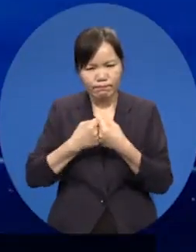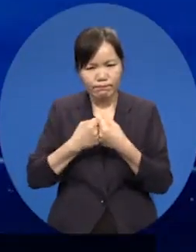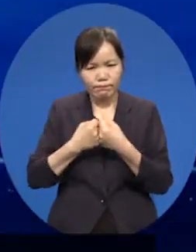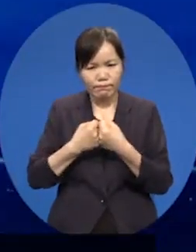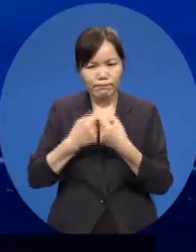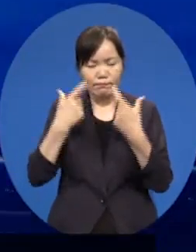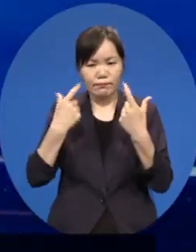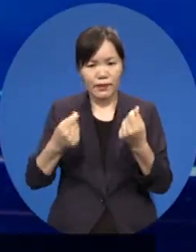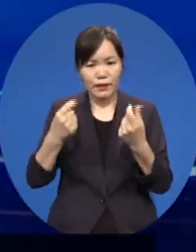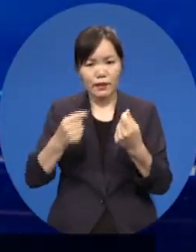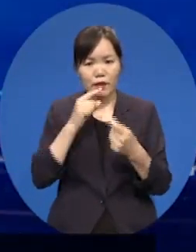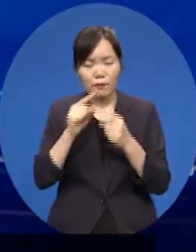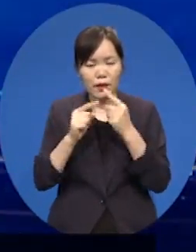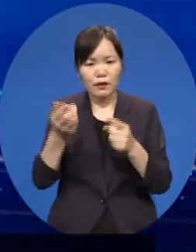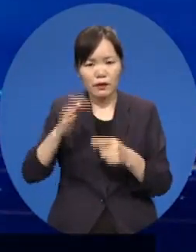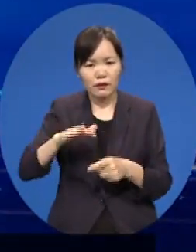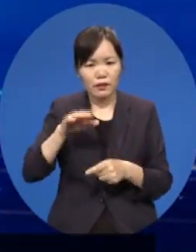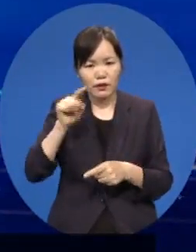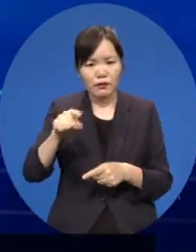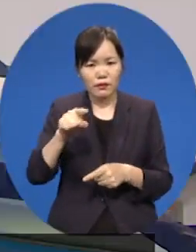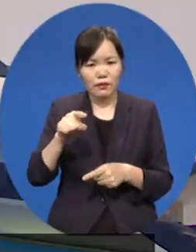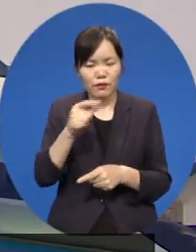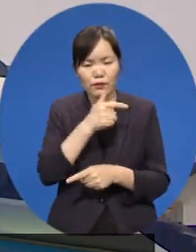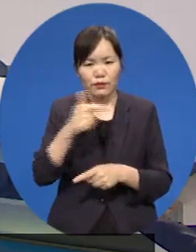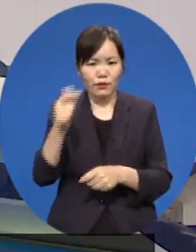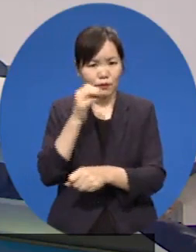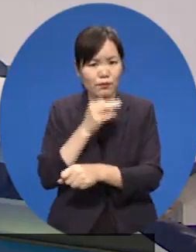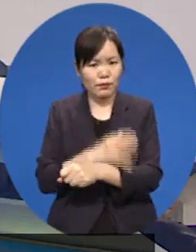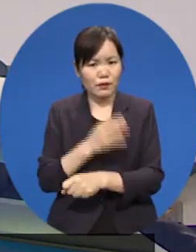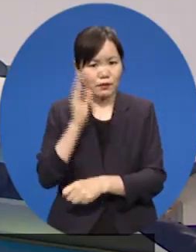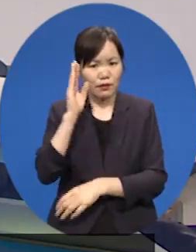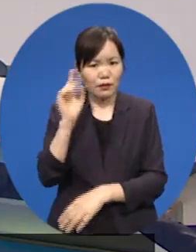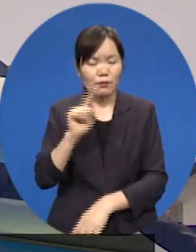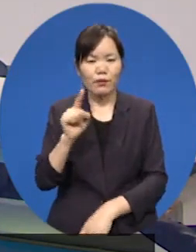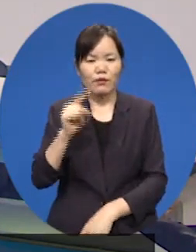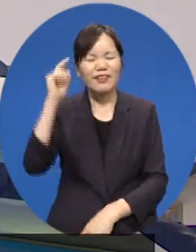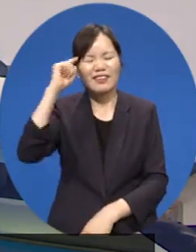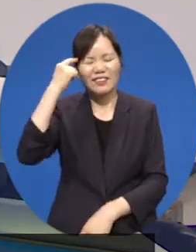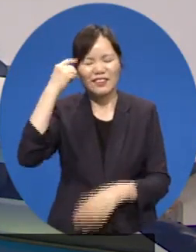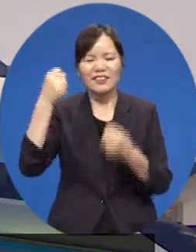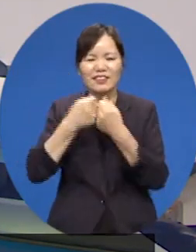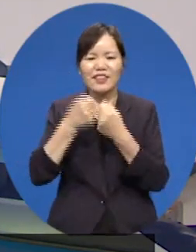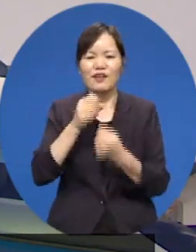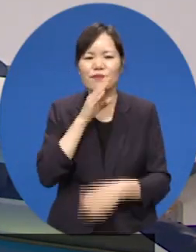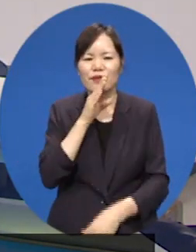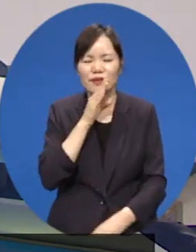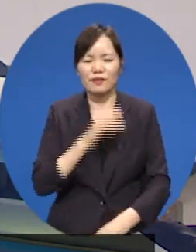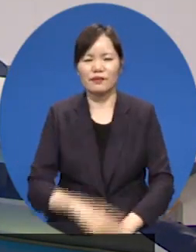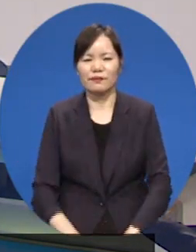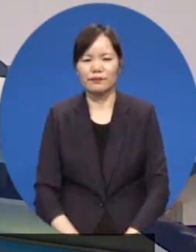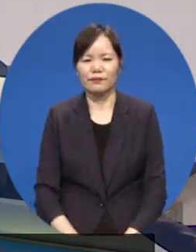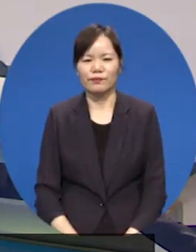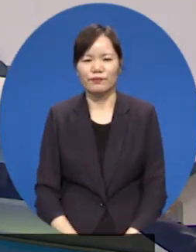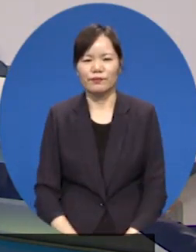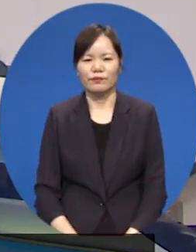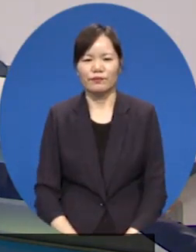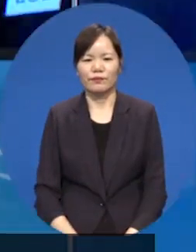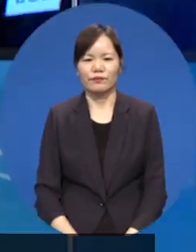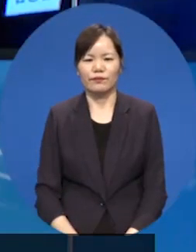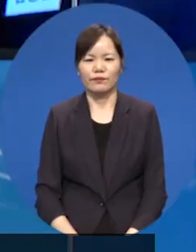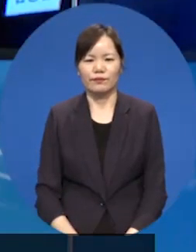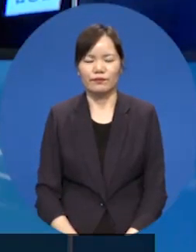했는데 저희가 그렇게 얘기하기엔 너무 또 단순한 겁니까 교수님? 뭐 기싸움 맞죠. 그렇죠. 네. 기싸움 맞습니다. 지금